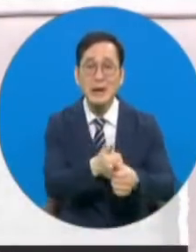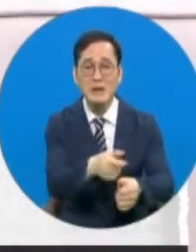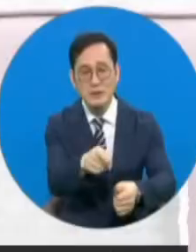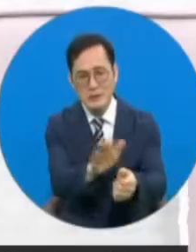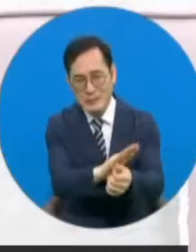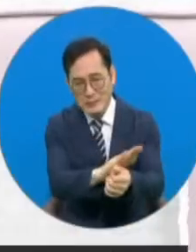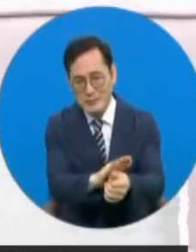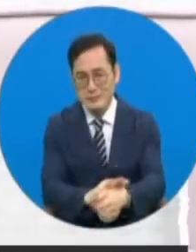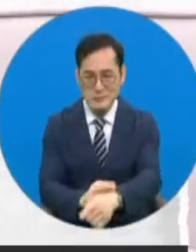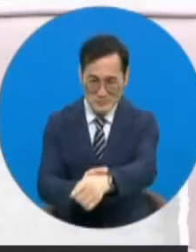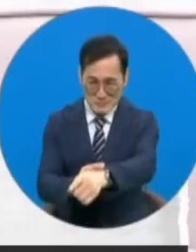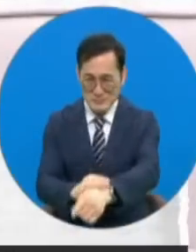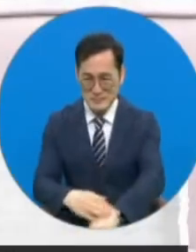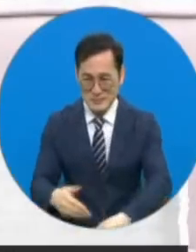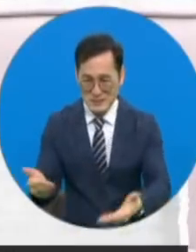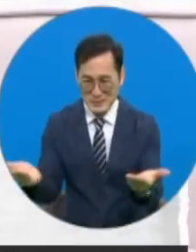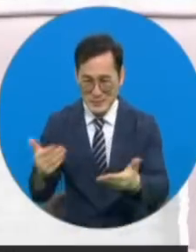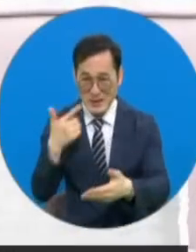그야말로